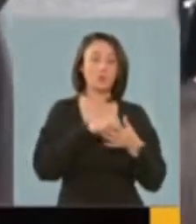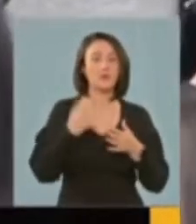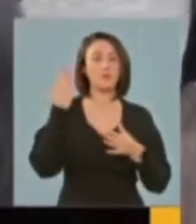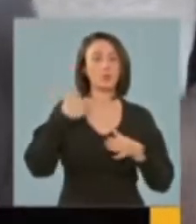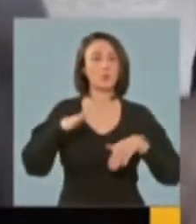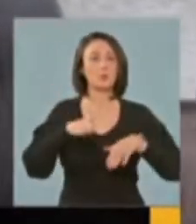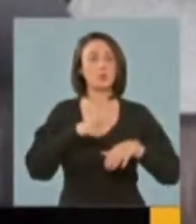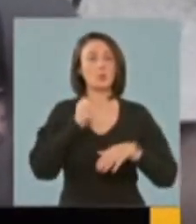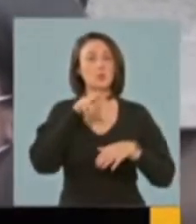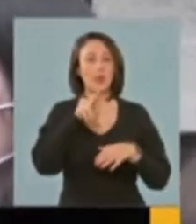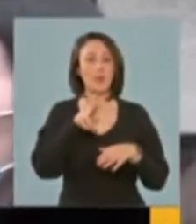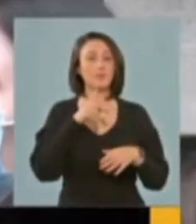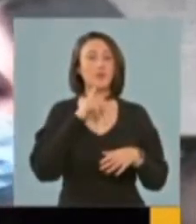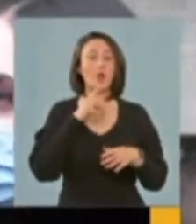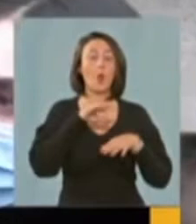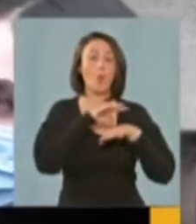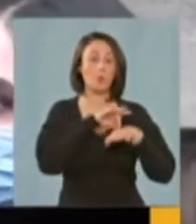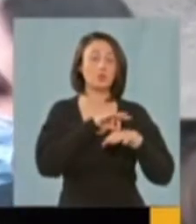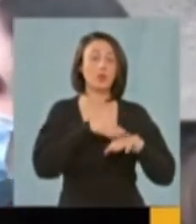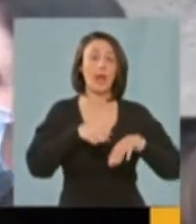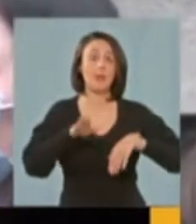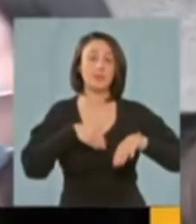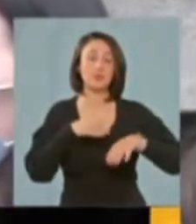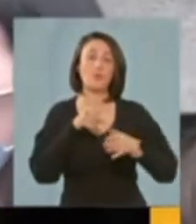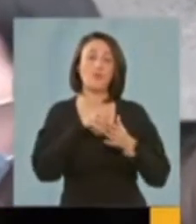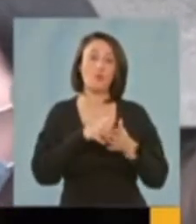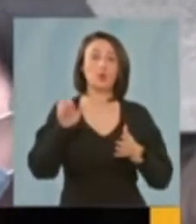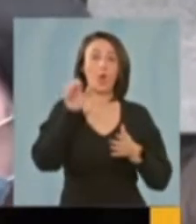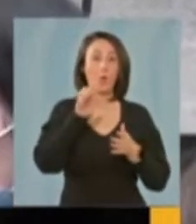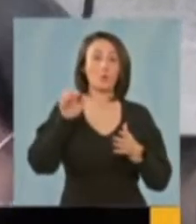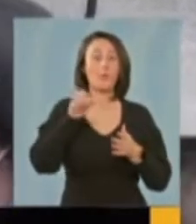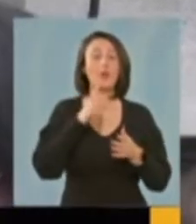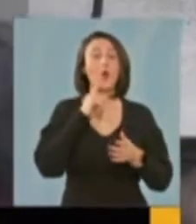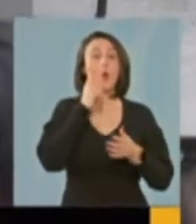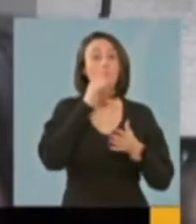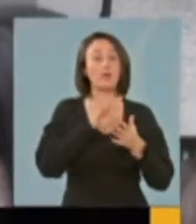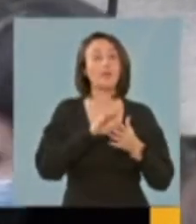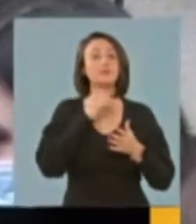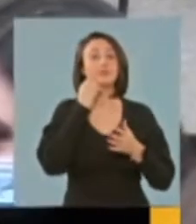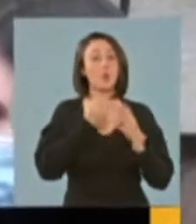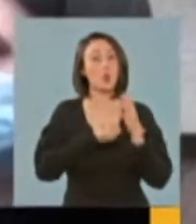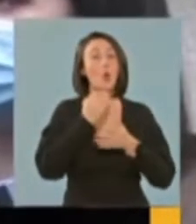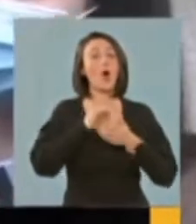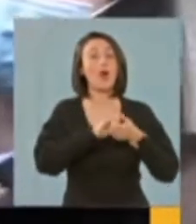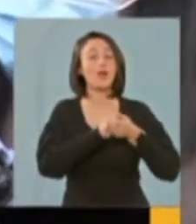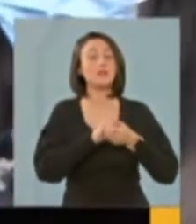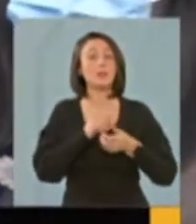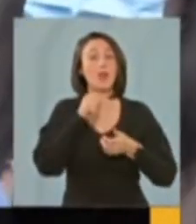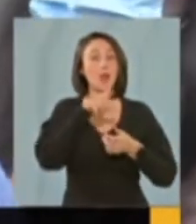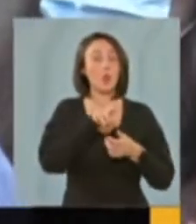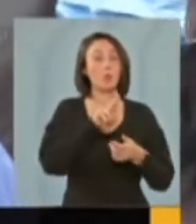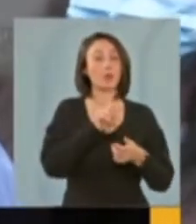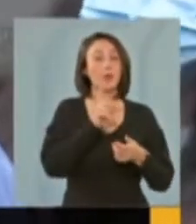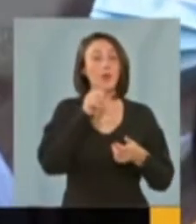ministru USR, Cristian Ghinea, la conducerea Ministerului Fondurilor Europene, odată cu noua alianță PNL-PSD-UDMR.